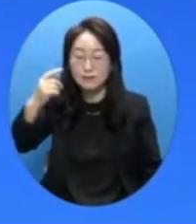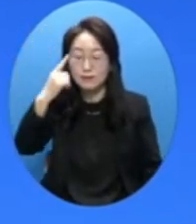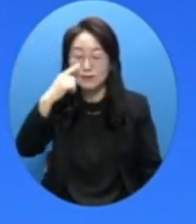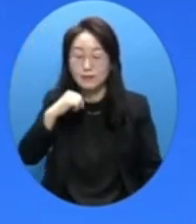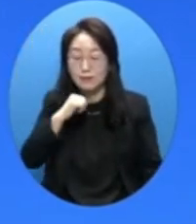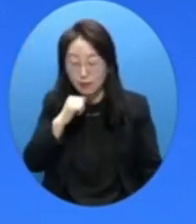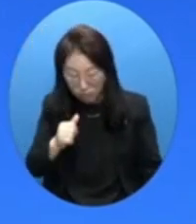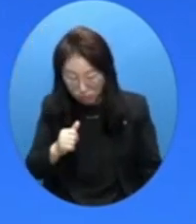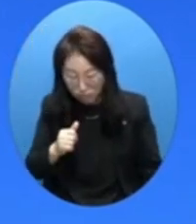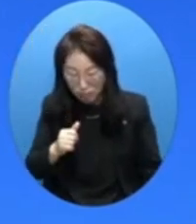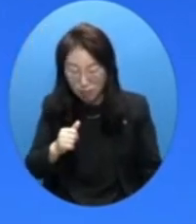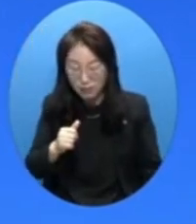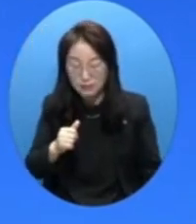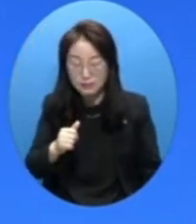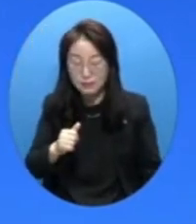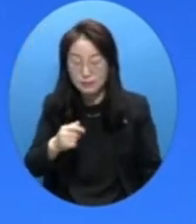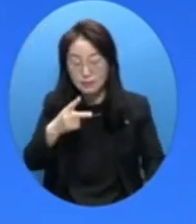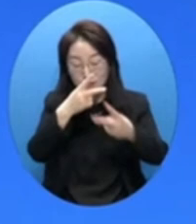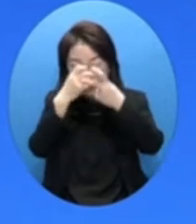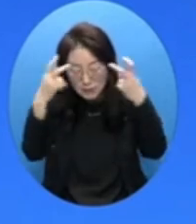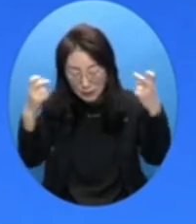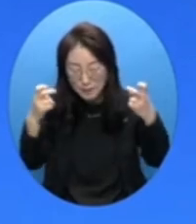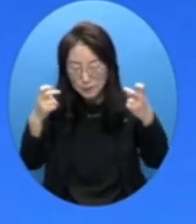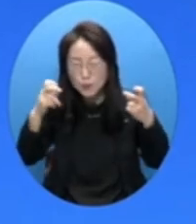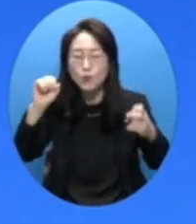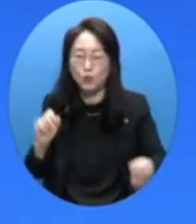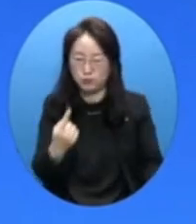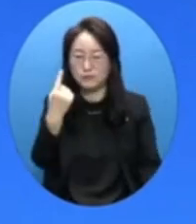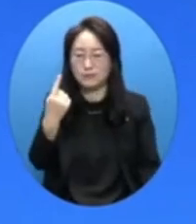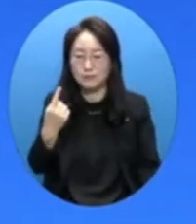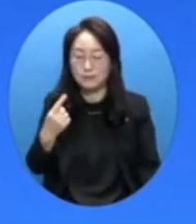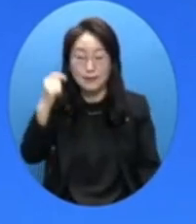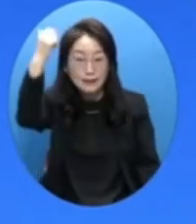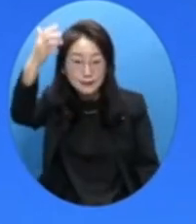졸고 있고 잠이 들었기 때문인 것입니다